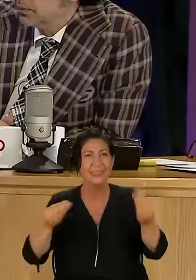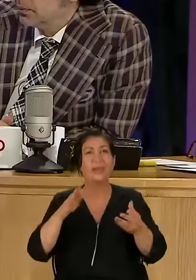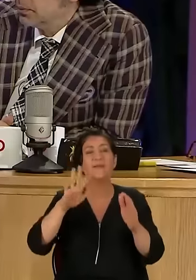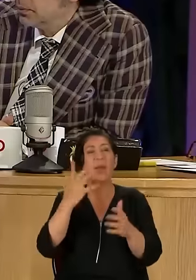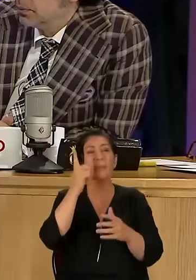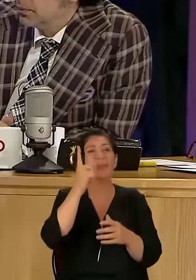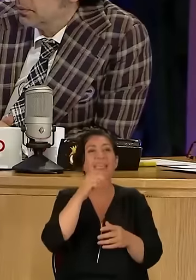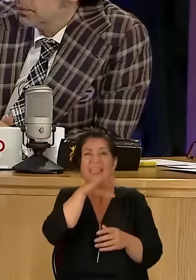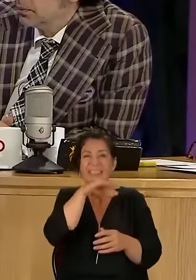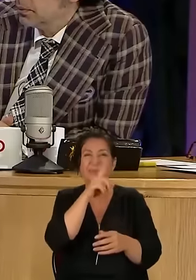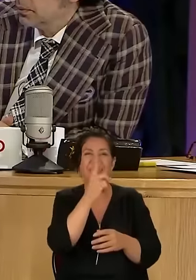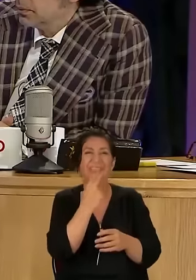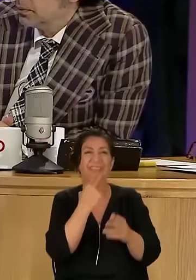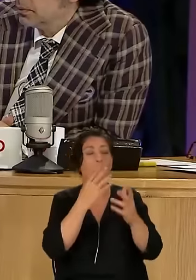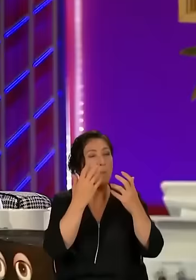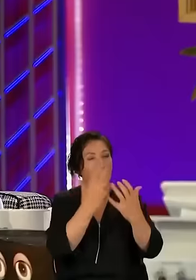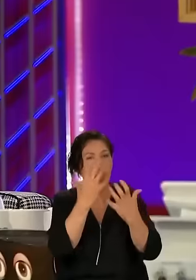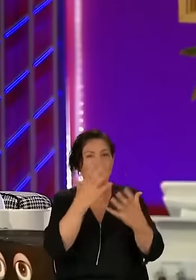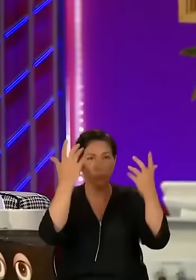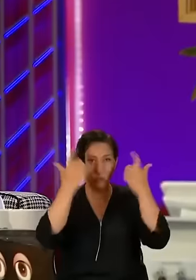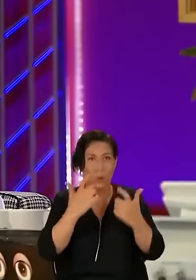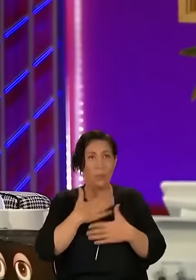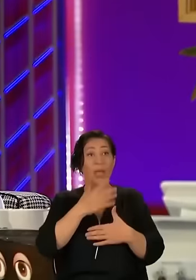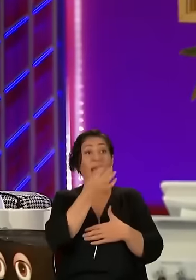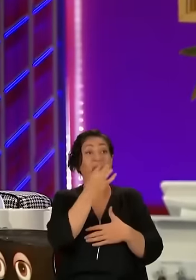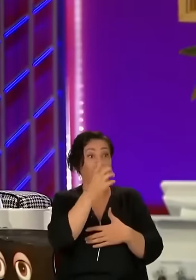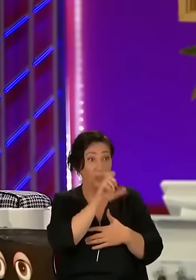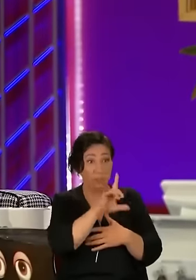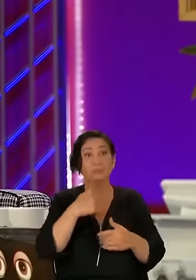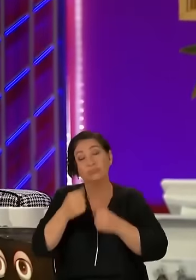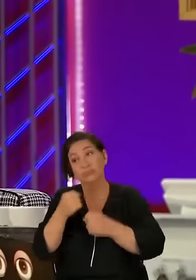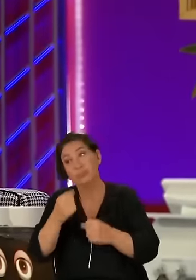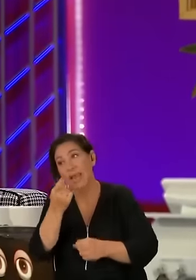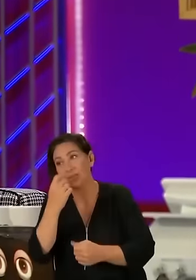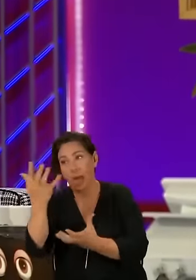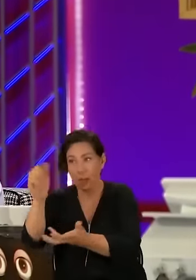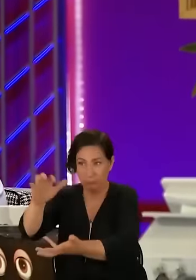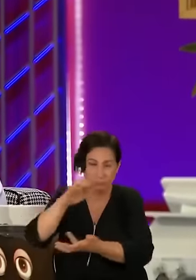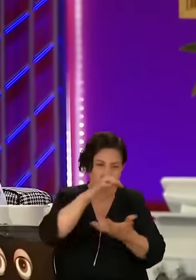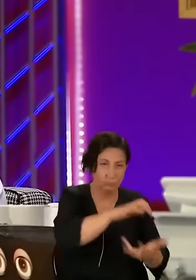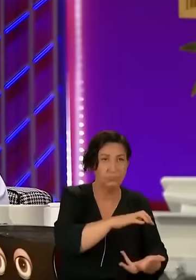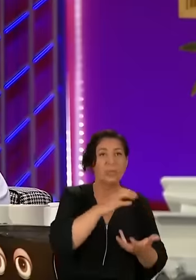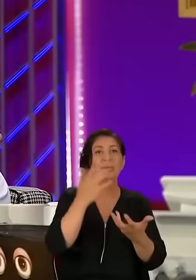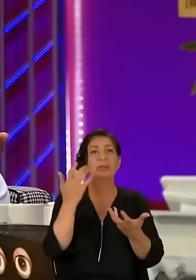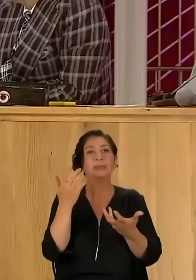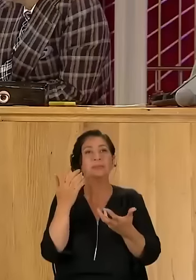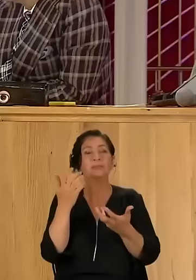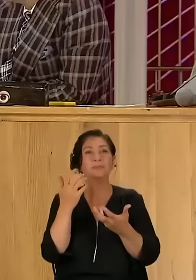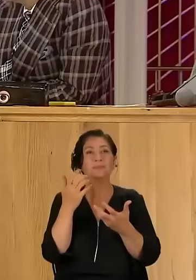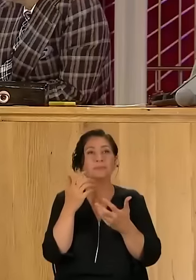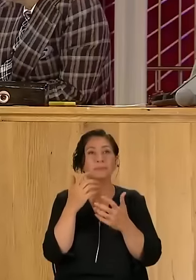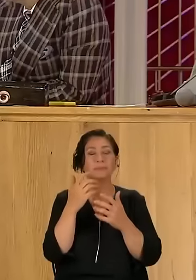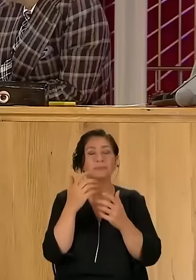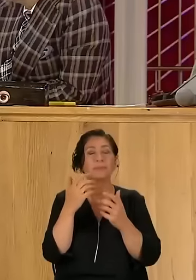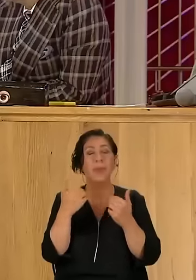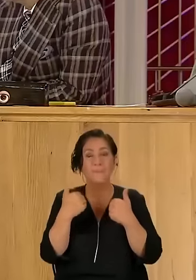Veya bir teyzem var, bütün bakımını üstlendiğim, onun ilacı alınması gerekiyor, gidip o ilaçları alıyorum. Yani şeyi anlatmaya çalışıyorum